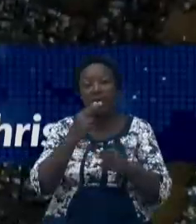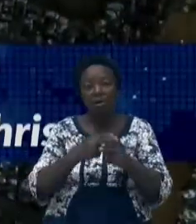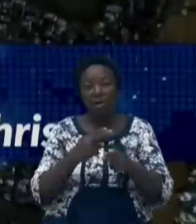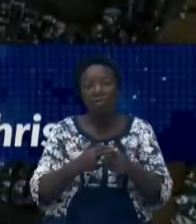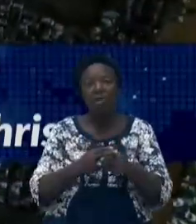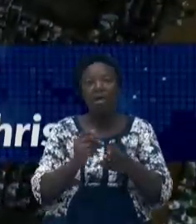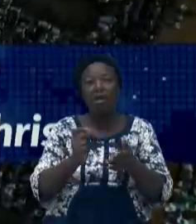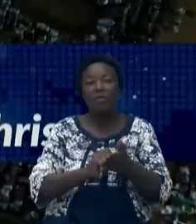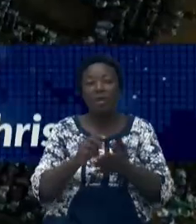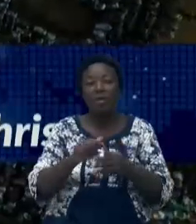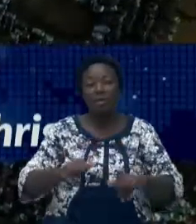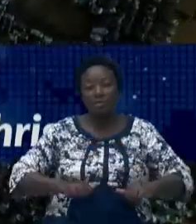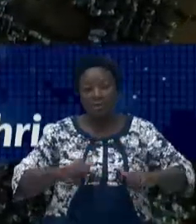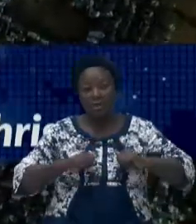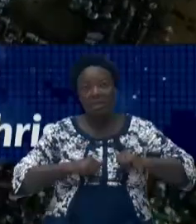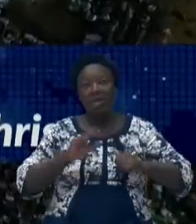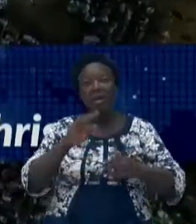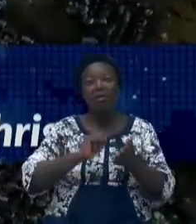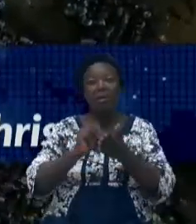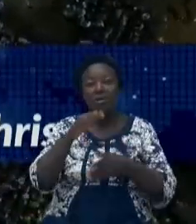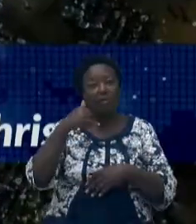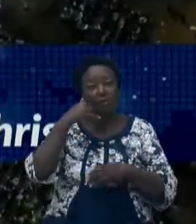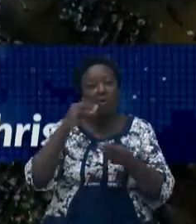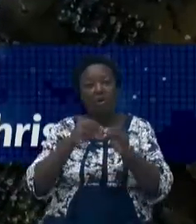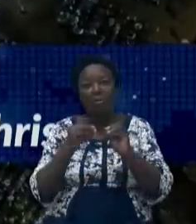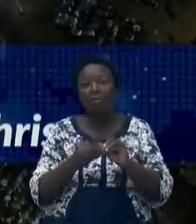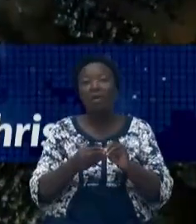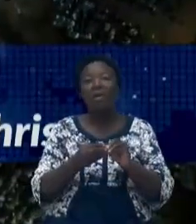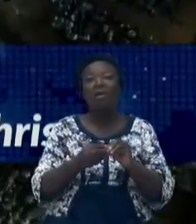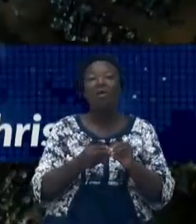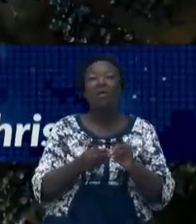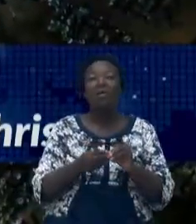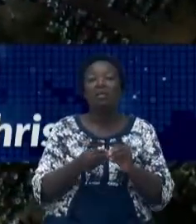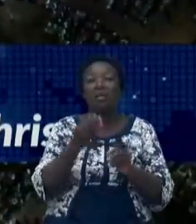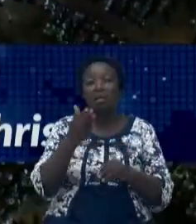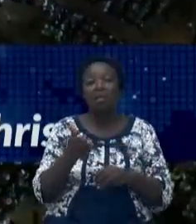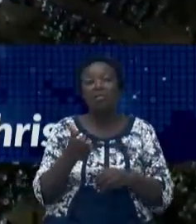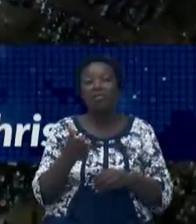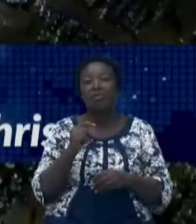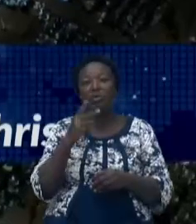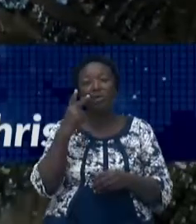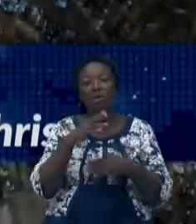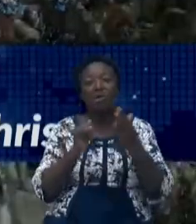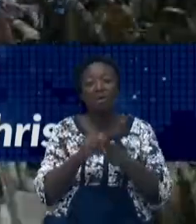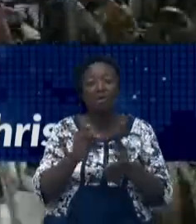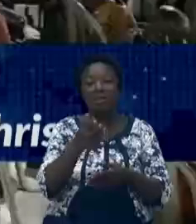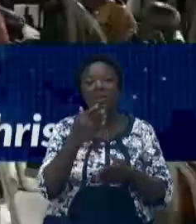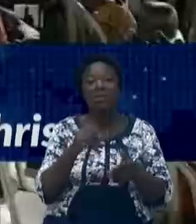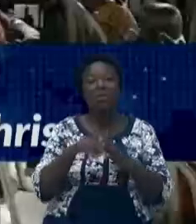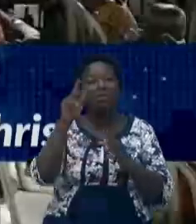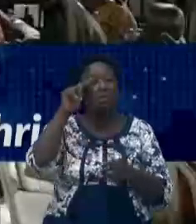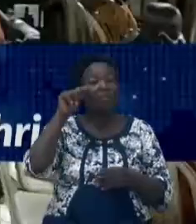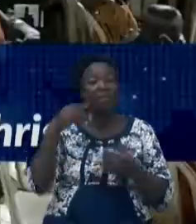pour prier pour les problèmes les malades donc fait dans l'esprit de prière